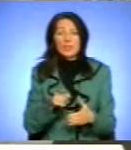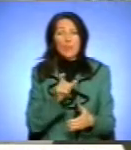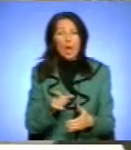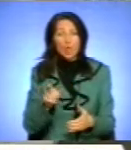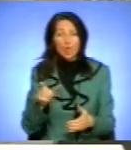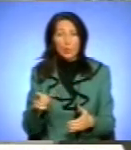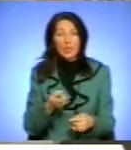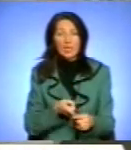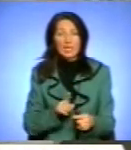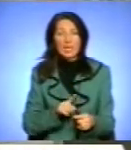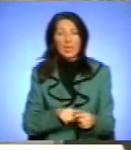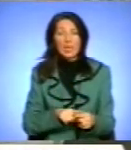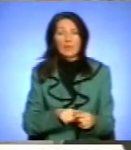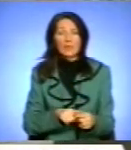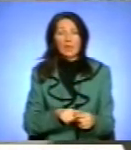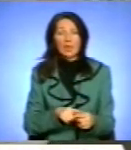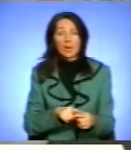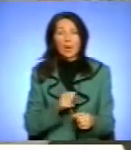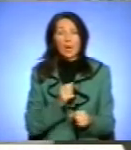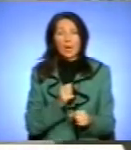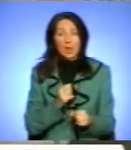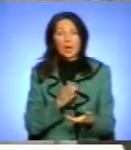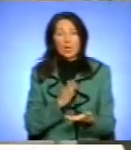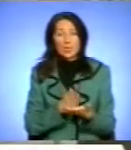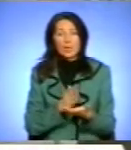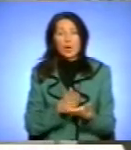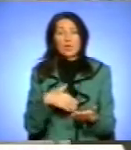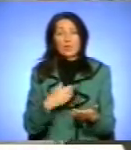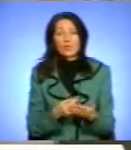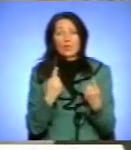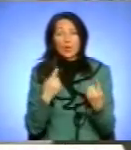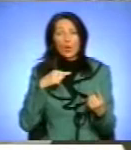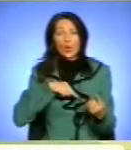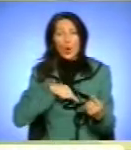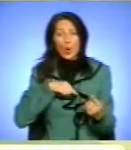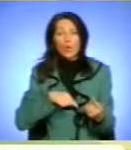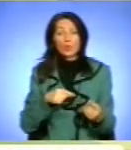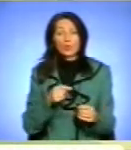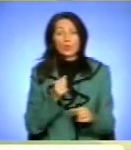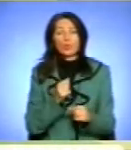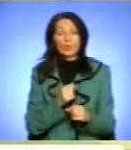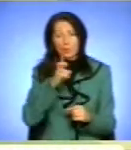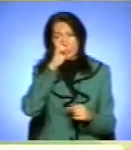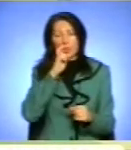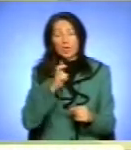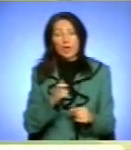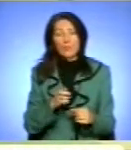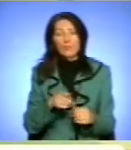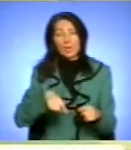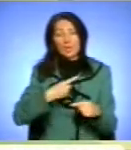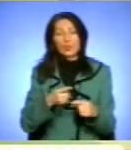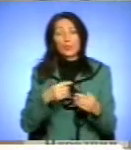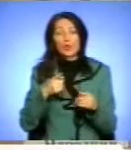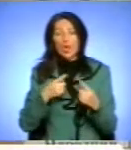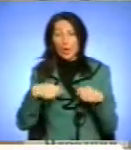які відіграли свою значну роль у встановленні Західноукраїнської Народної Республіки. Наступний розділ виставки відображає